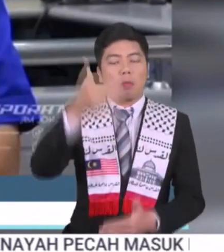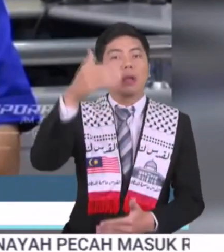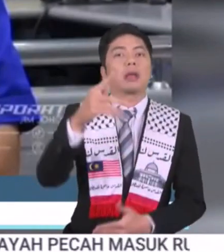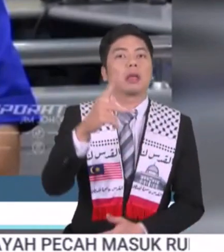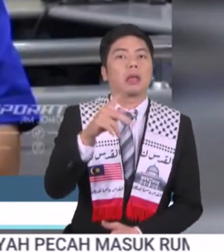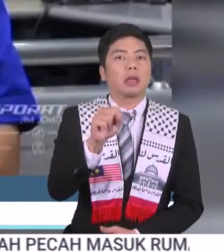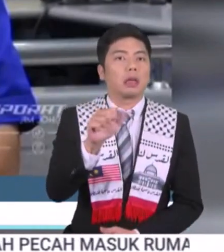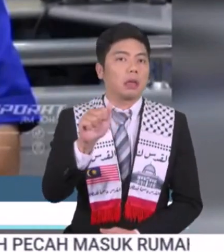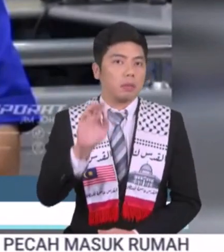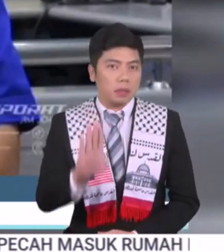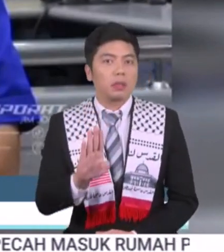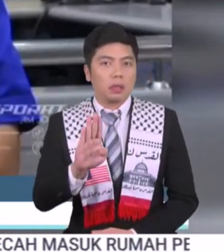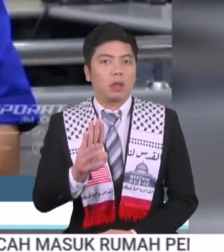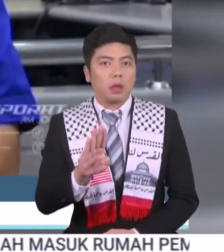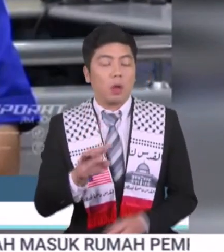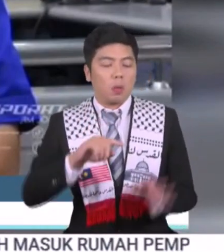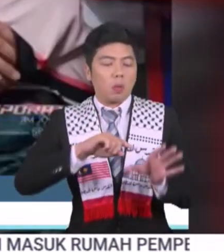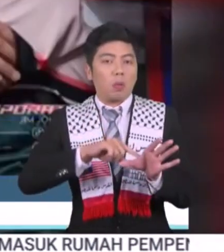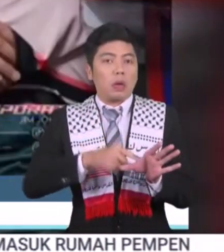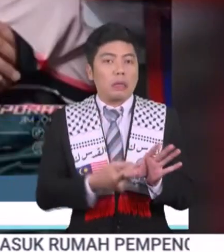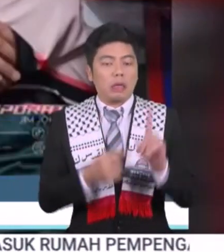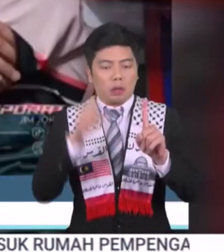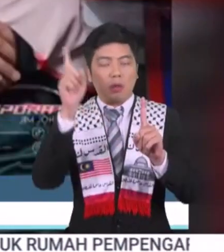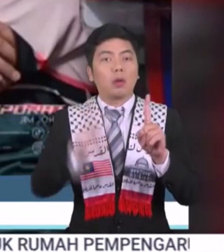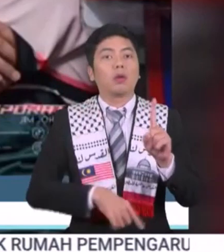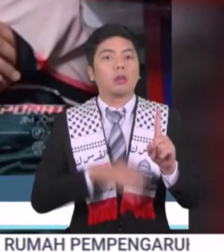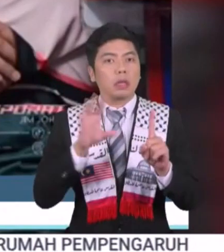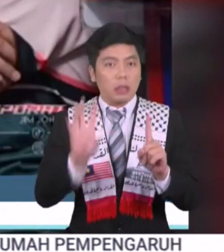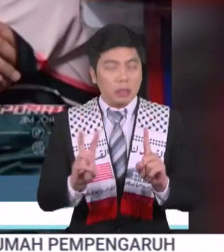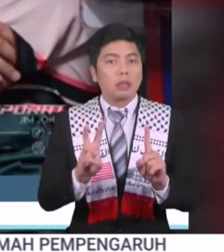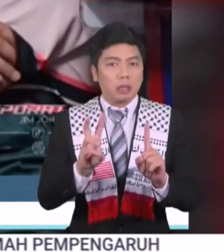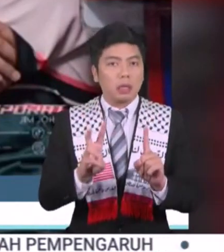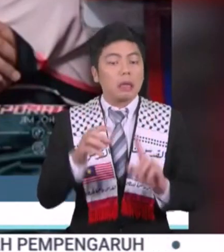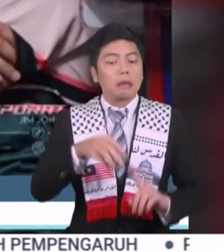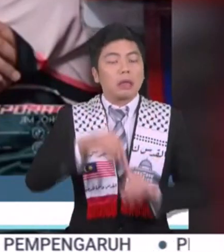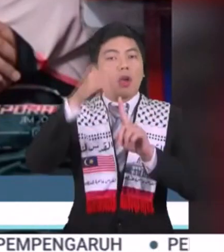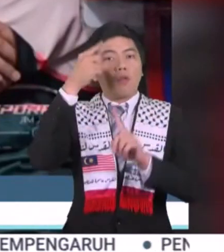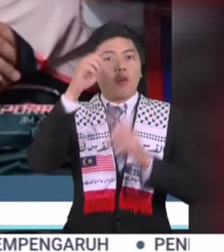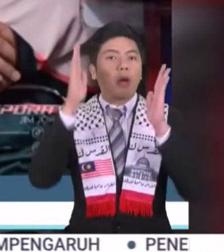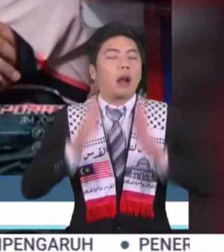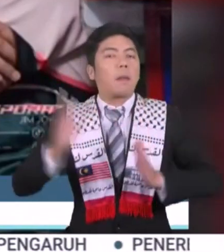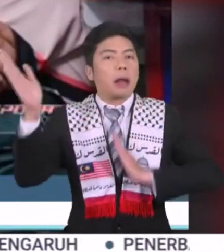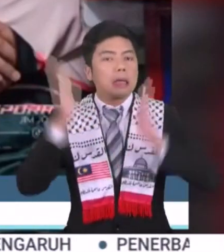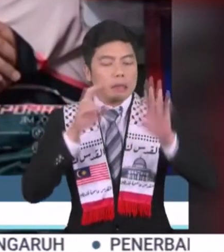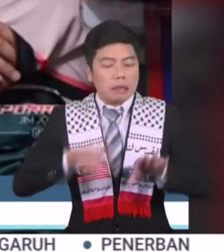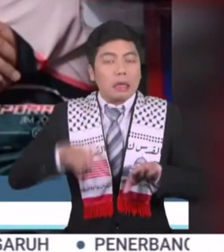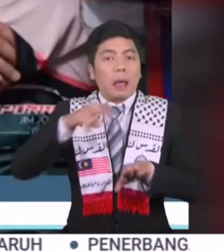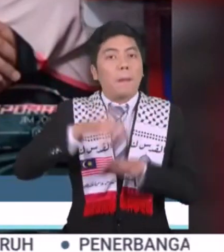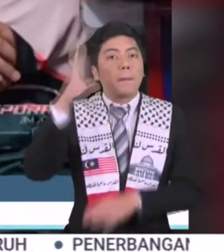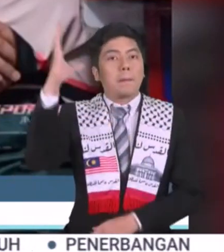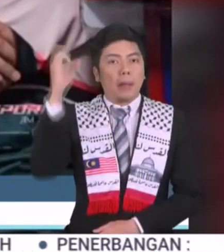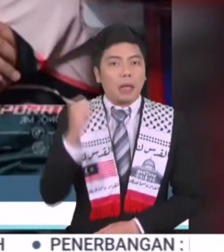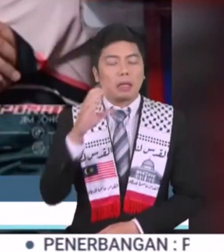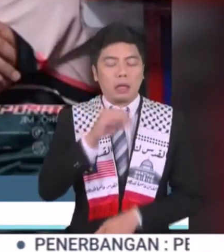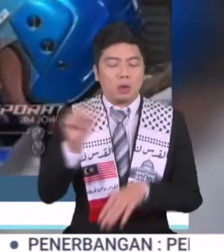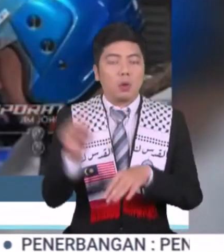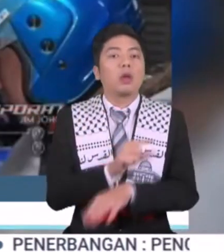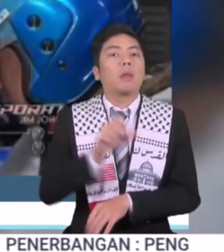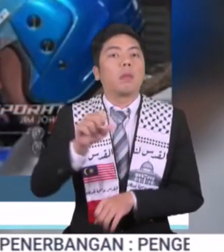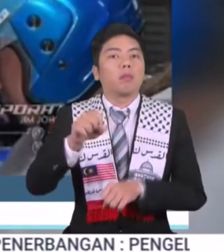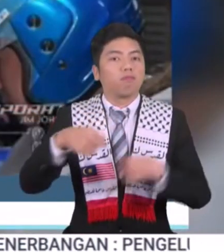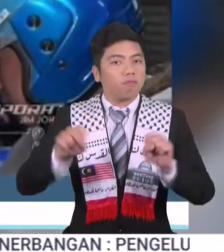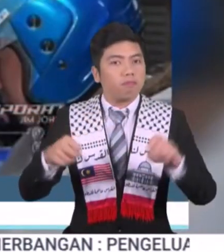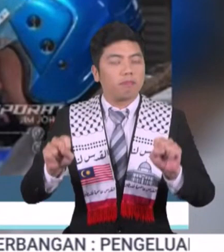Bakar KSAB. Ia bermula sejak 1 Jun khusus untuk warga Malaysia yang menaiki bas dan